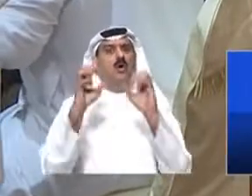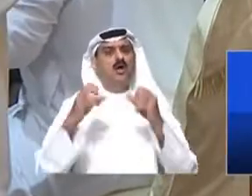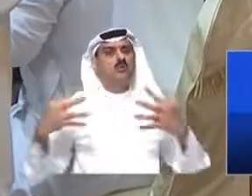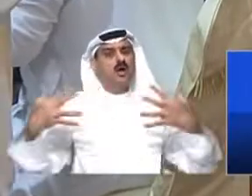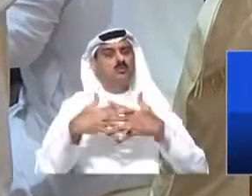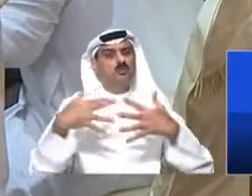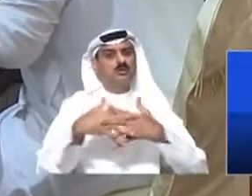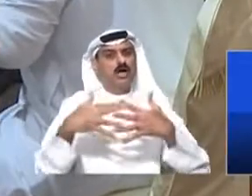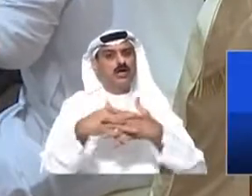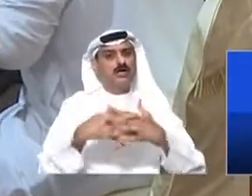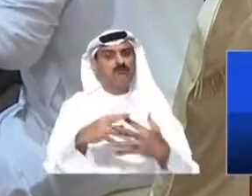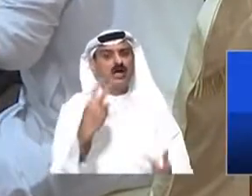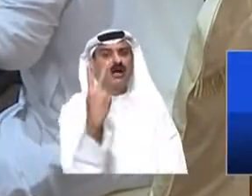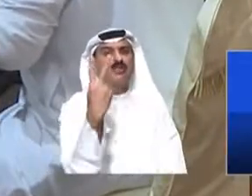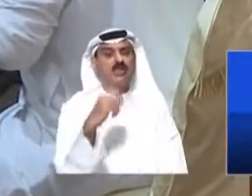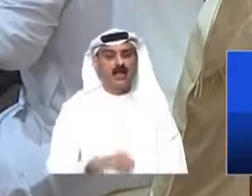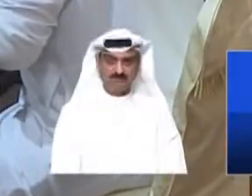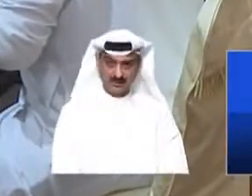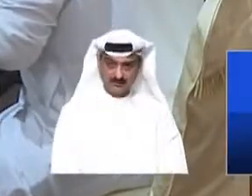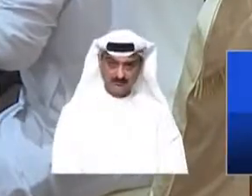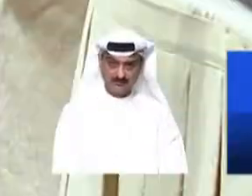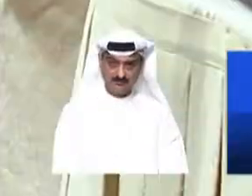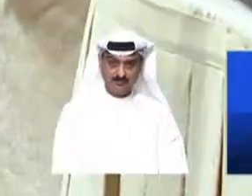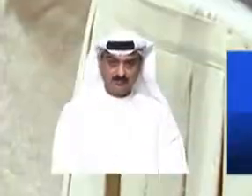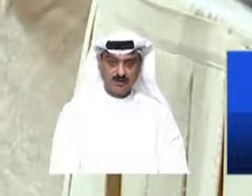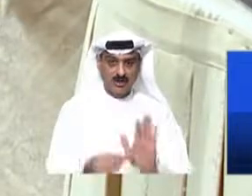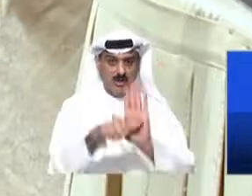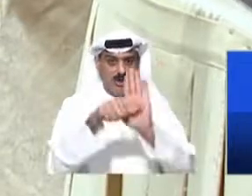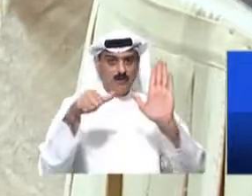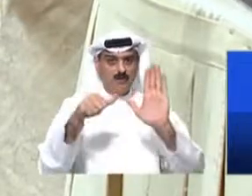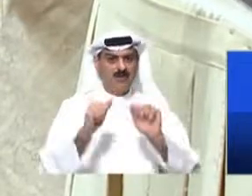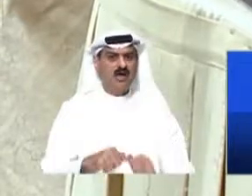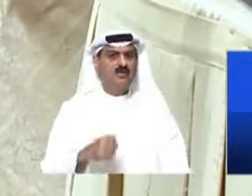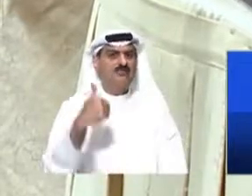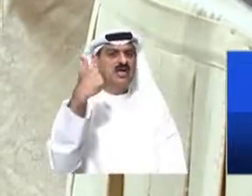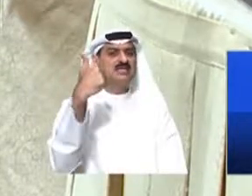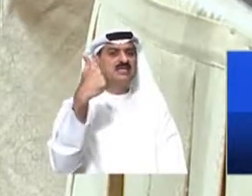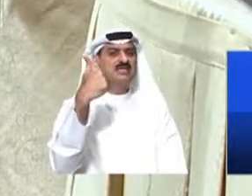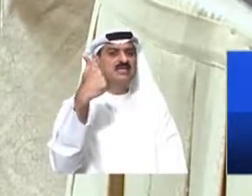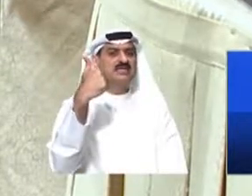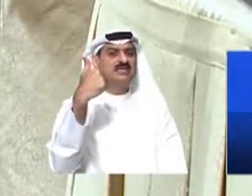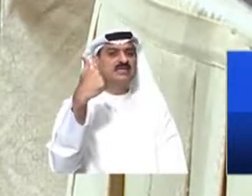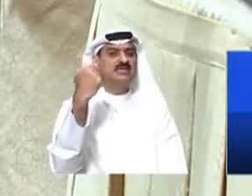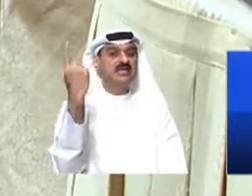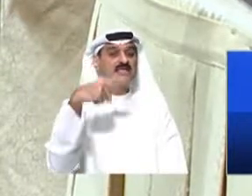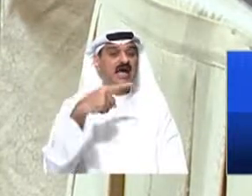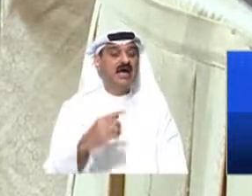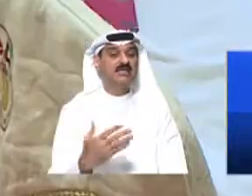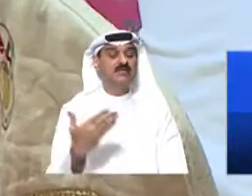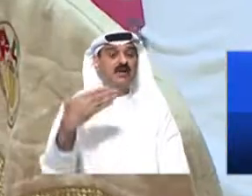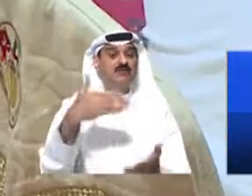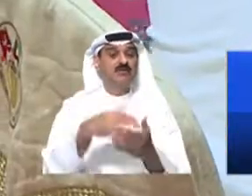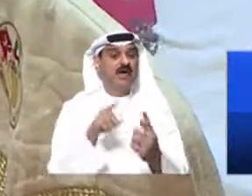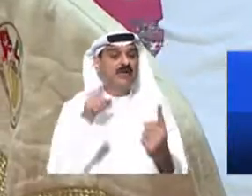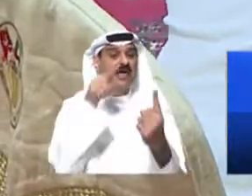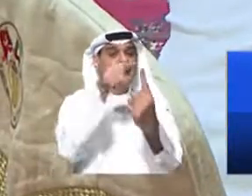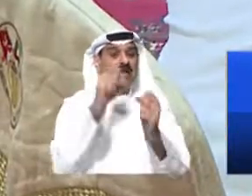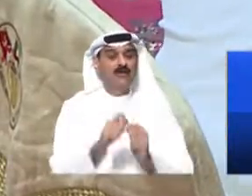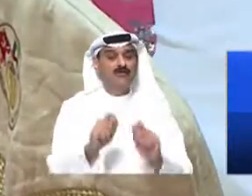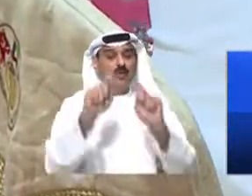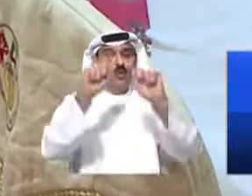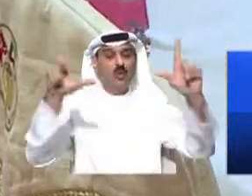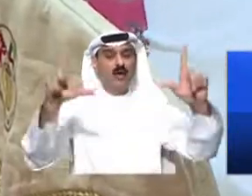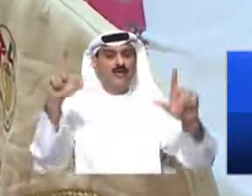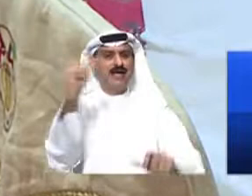على الاثنين، على البليارد وعلى الجسم هذا. وبدايتها من 16 لغاية 19 شهر إن شاء الله. الهدف طبعا مثل ما تشوف، يعني إحنا